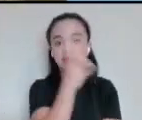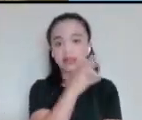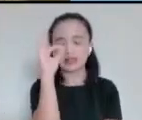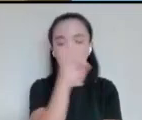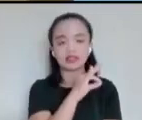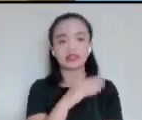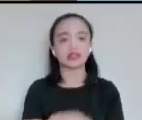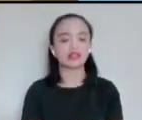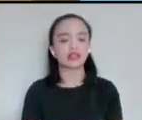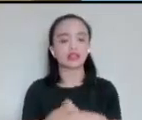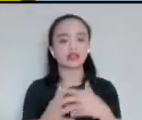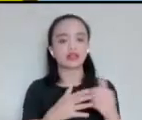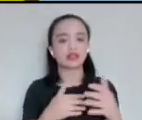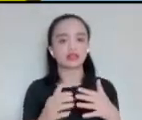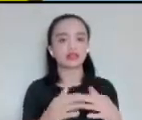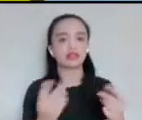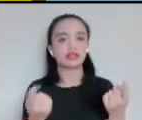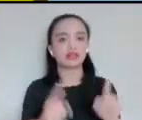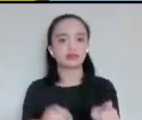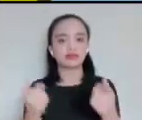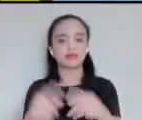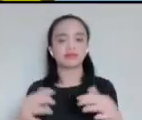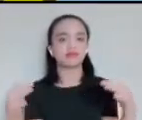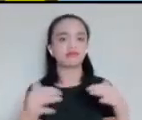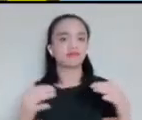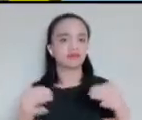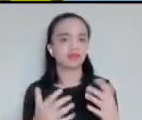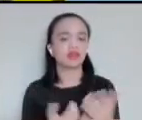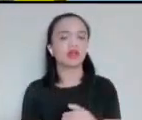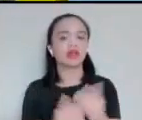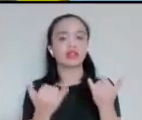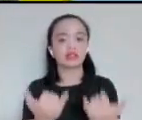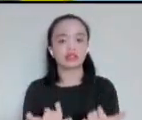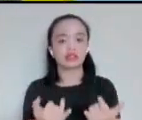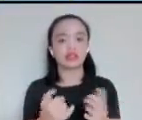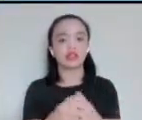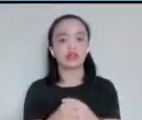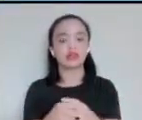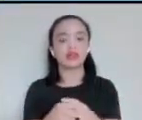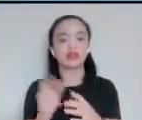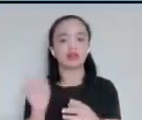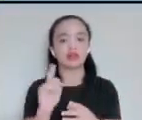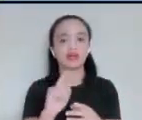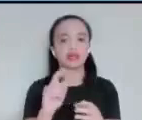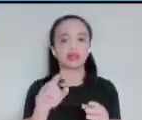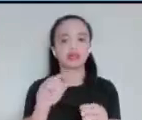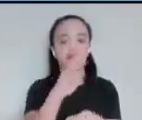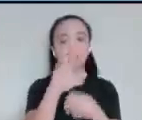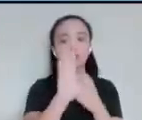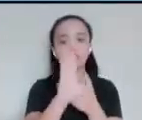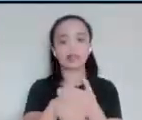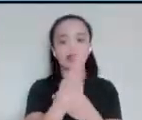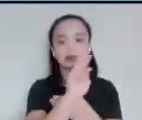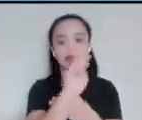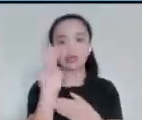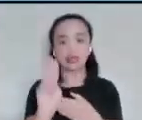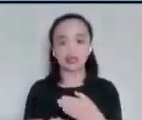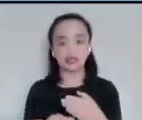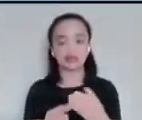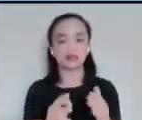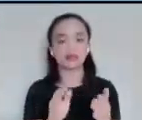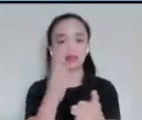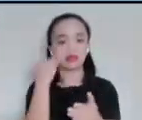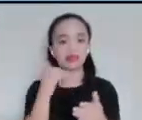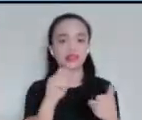nangyayaring conflict doon. Dagdag pa nila, naaalis pabalik ng Manila ang buong team na nasa Israel alinsunod sa kanilang